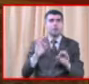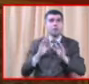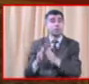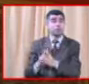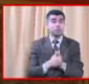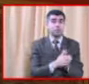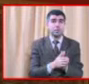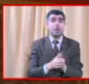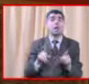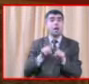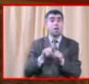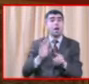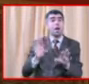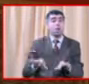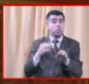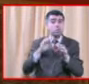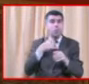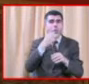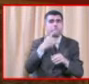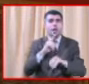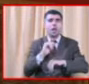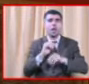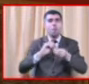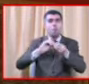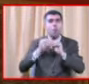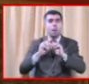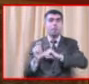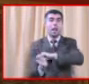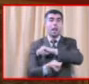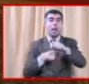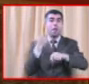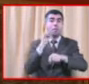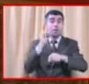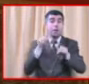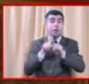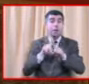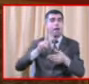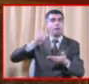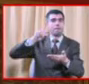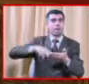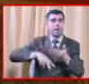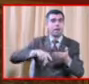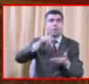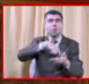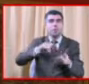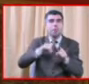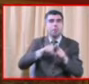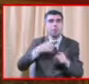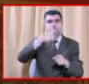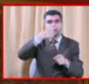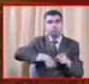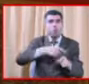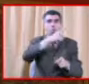تبقى المساله ديال العالم القروي تقتضي ان تكون لنا الشجاعه لنقول يتعين ان نتكيف نحن